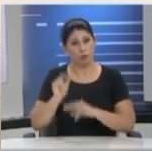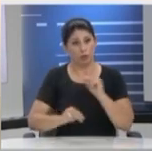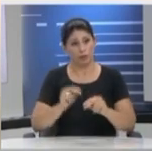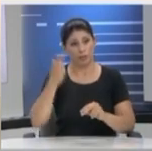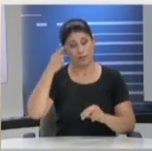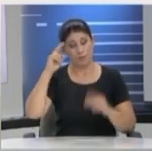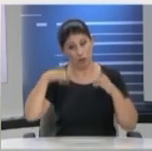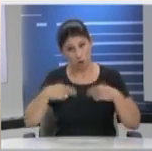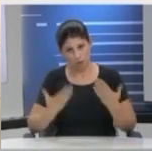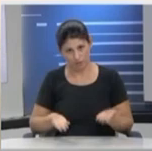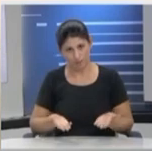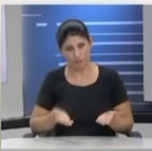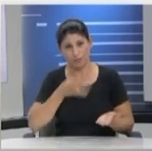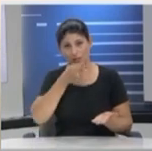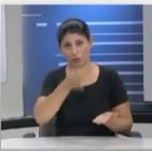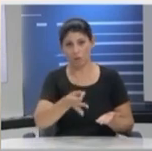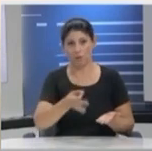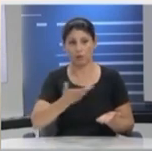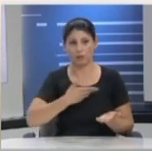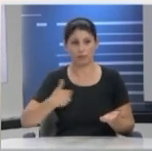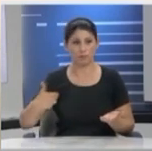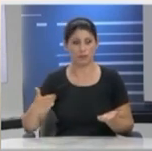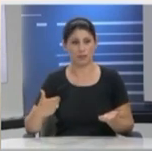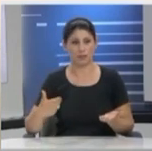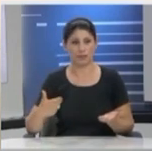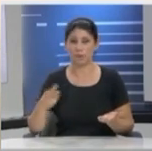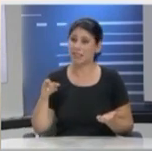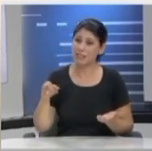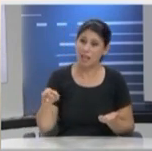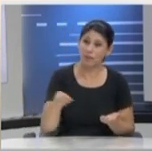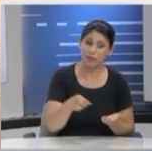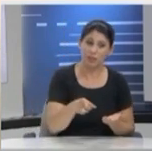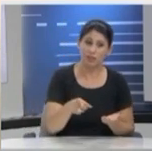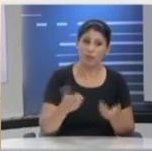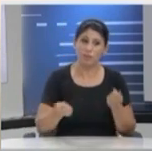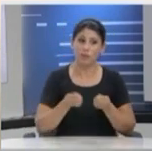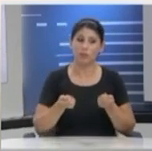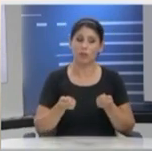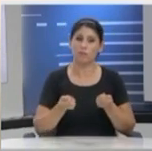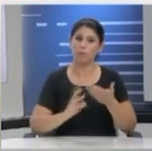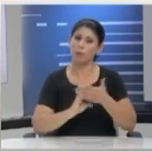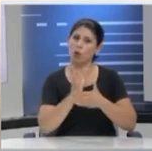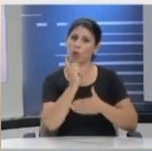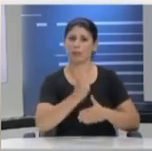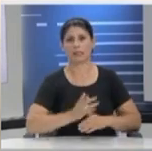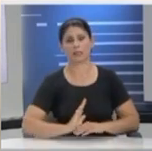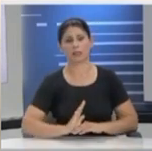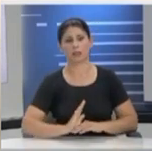να μην μας γνώριζε. Θα του πω λοιπόν ότι είμαστε αυτοί που θα του κάνουμε επικοδομητική